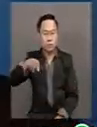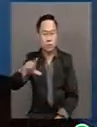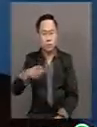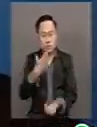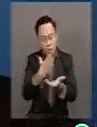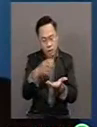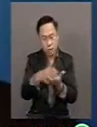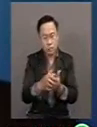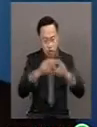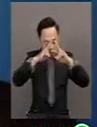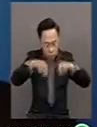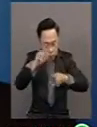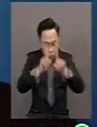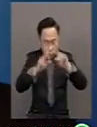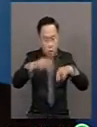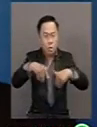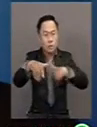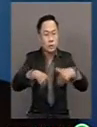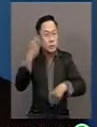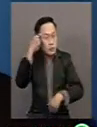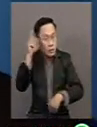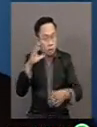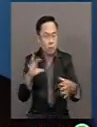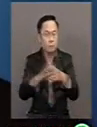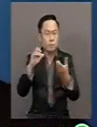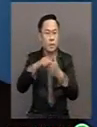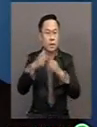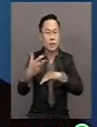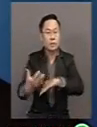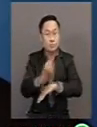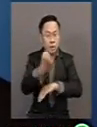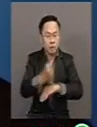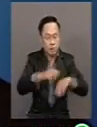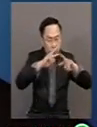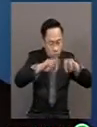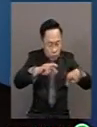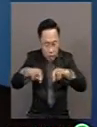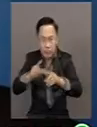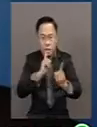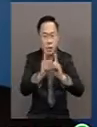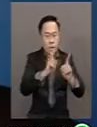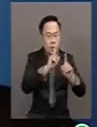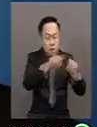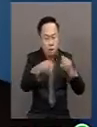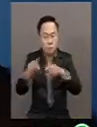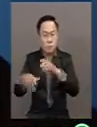ยผลสำรวจประชาชนคิดอย่างไรต่อประเด็นสำคัญทางการเมืองศึกษาประชาชนจากทุกสาขาอาชี